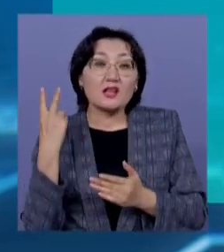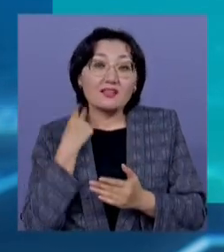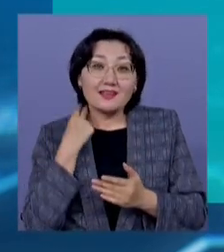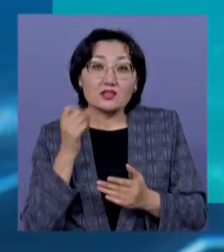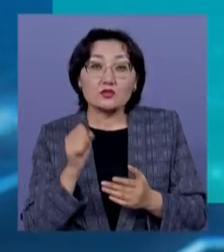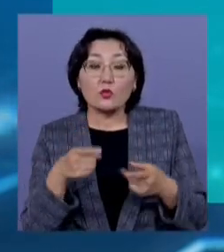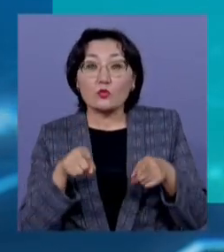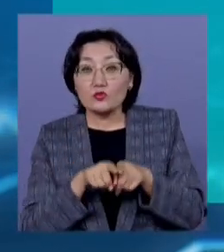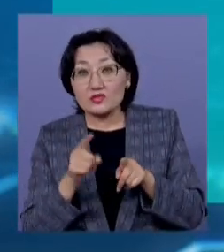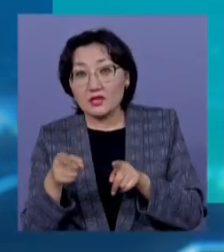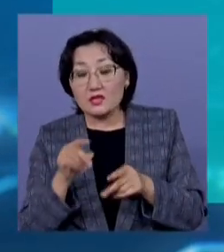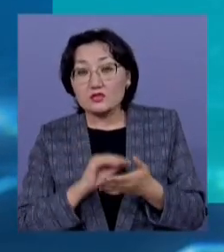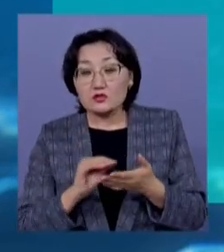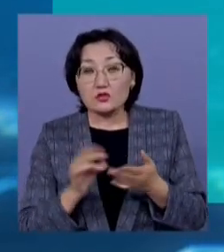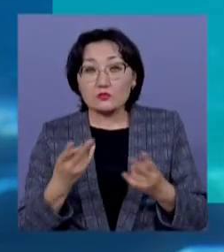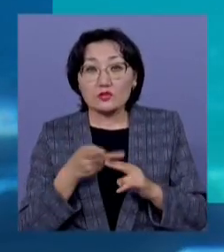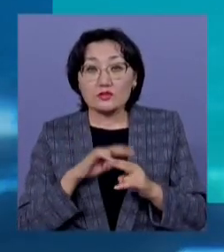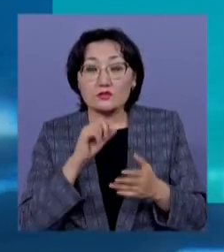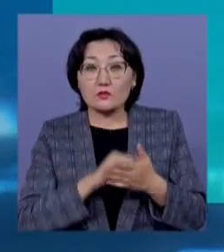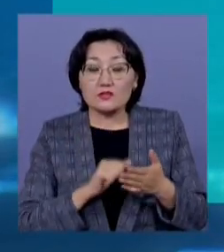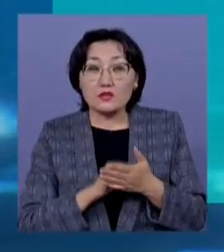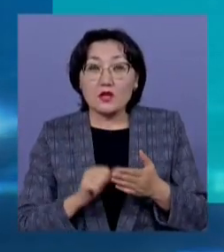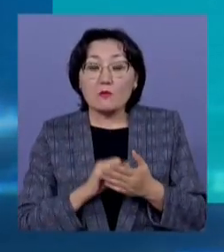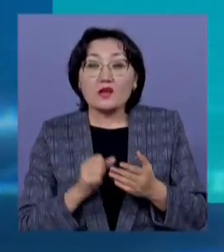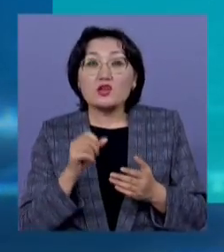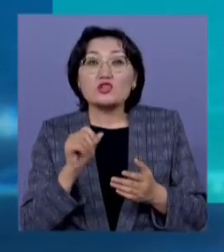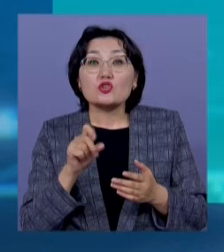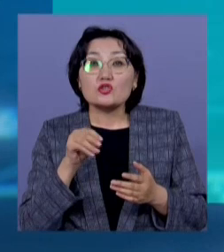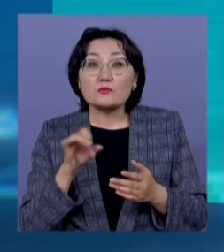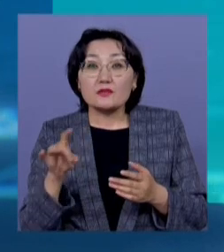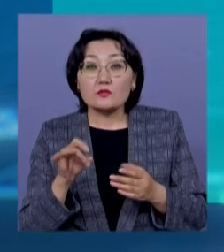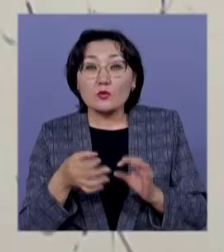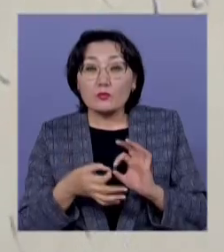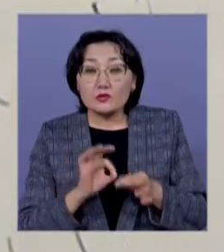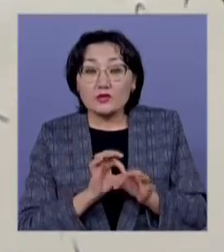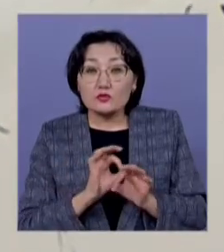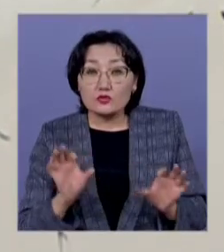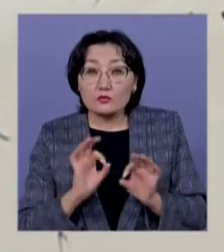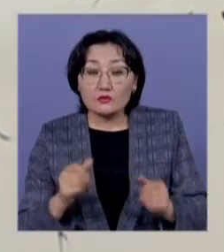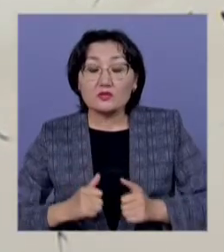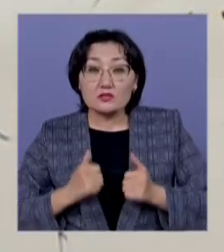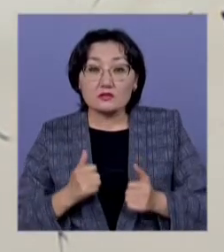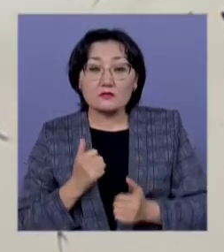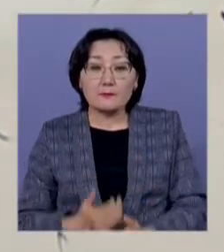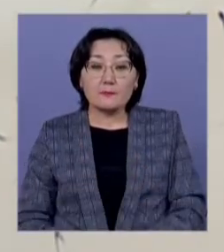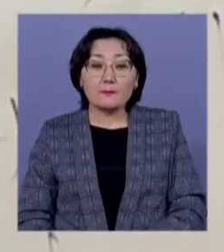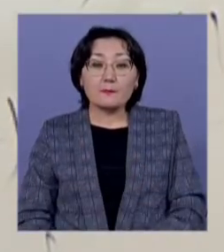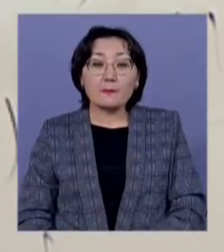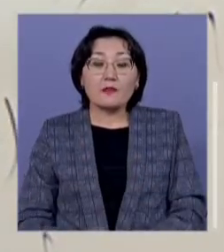графикасында осылай жазылуы қажет. Мұның себебін профессор Әлімжан Жүнісбек те тәптіштеп түсіндіріп беруге тырысты. Міне